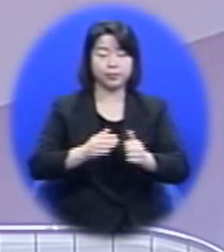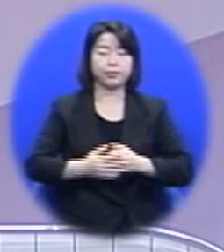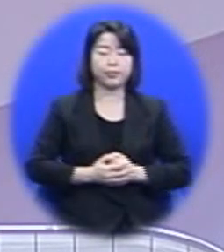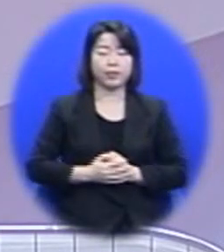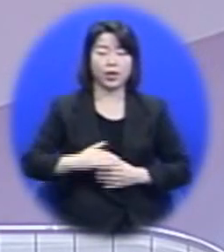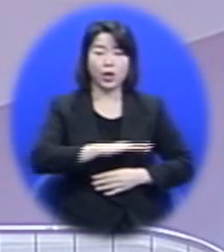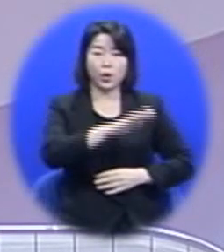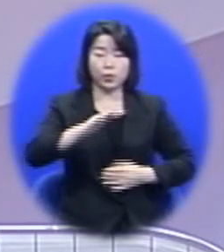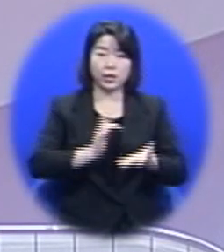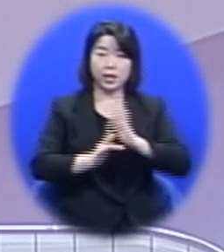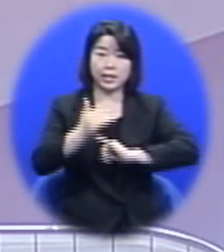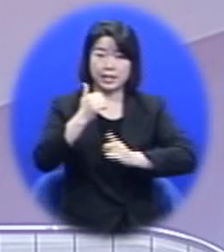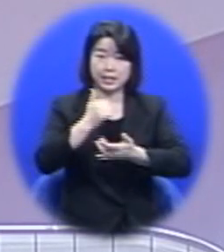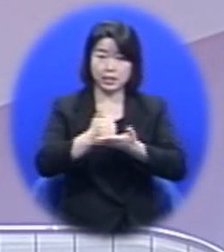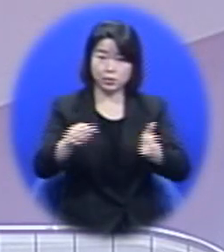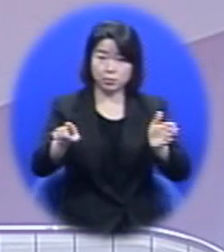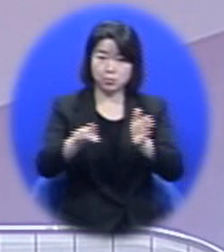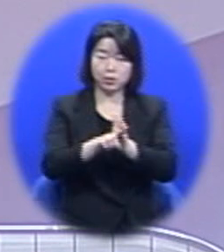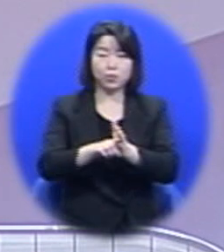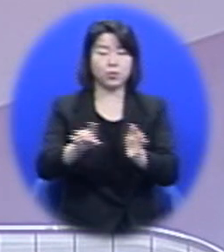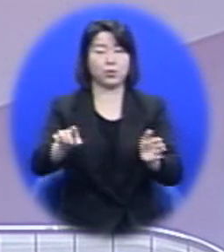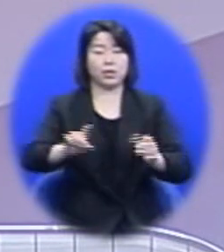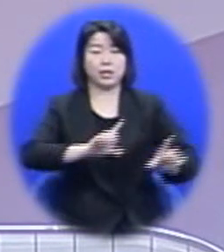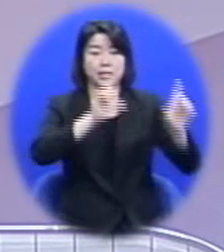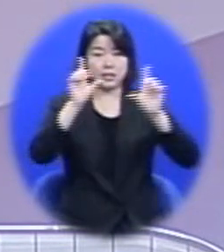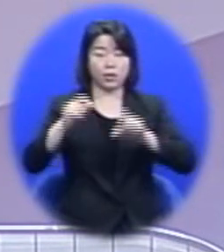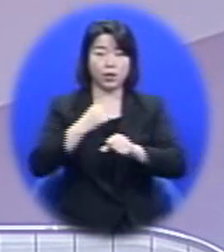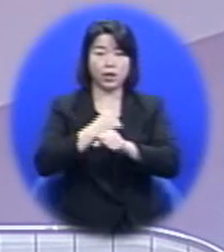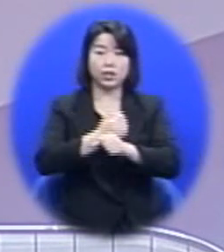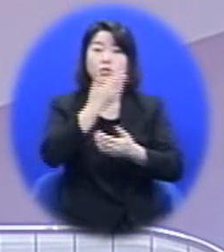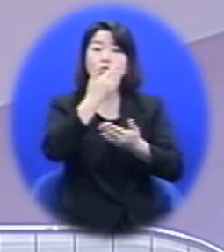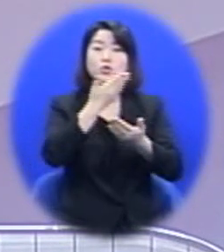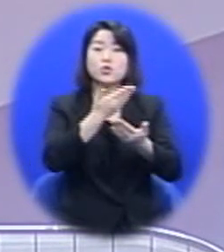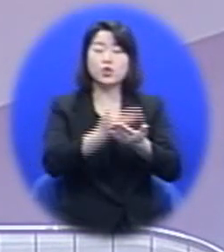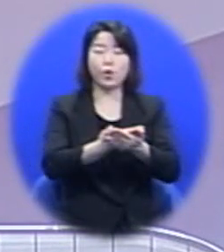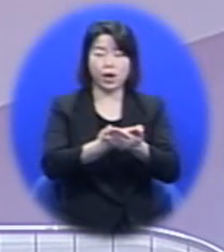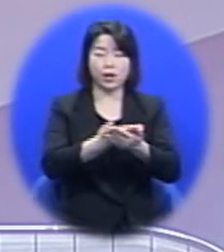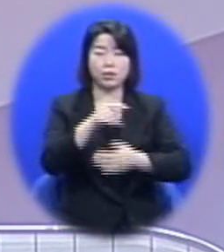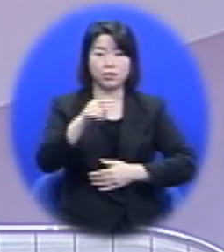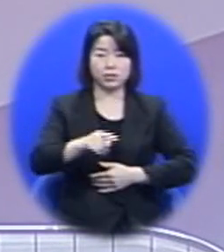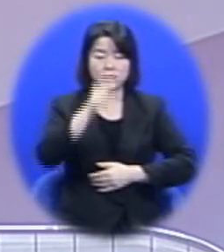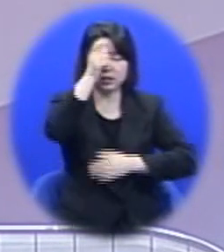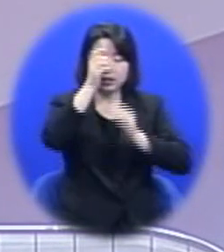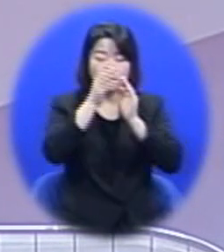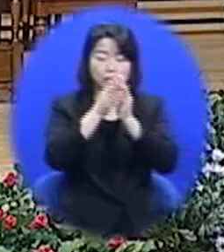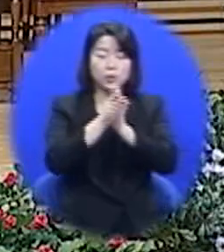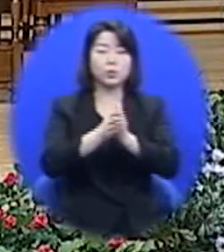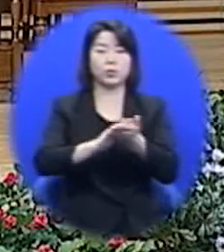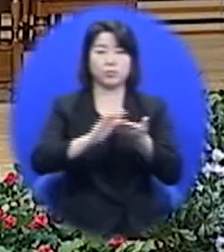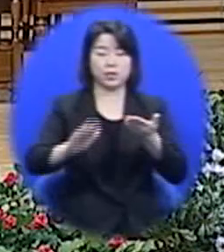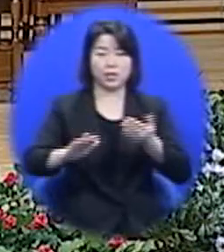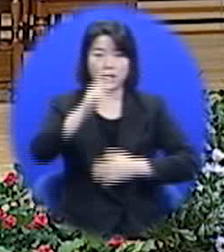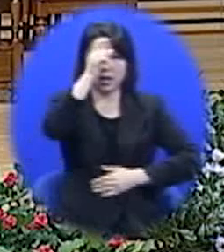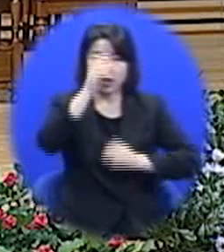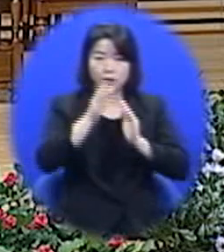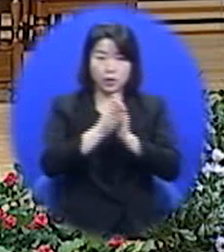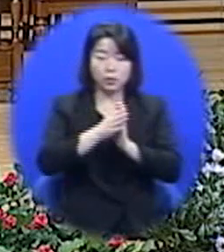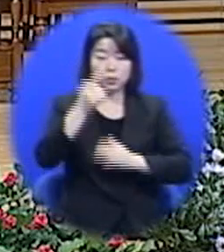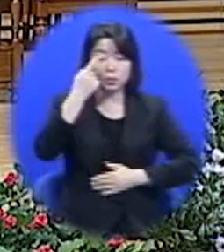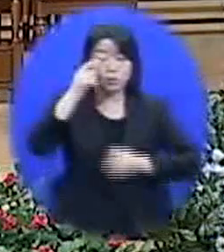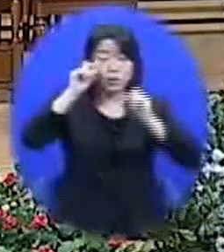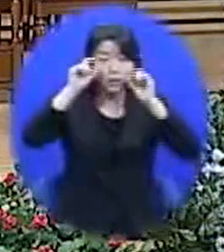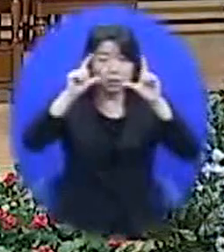우리가 예수를 믿고 신앙생활하는 가장 중요한 요체는 기도입니다. 기도의 눈이 뜨이고